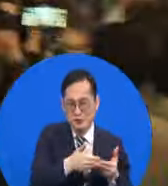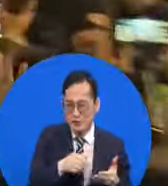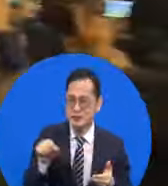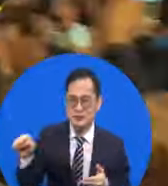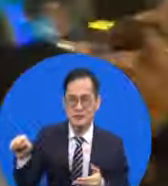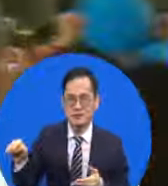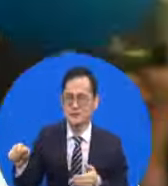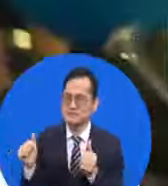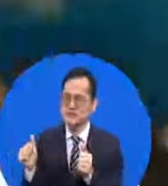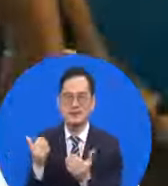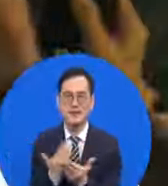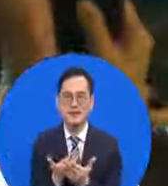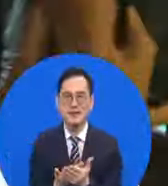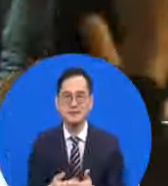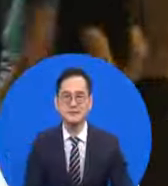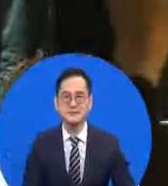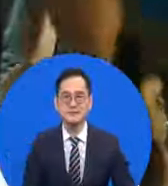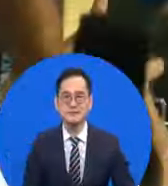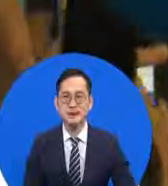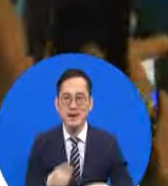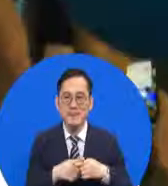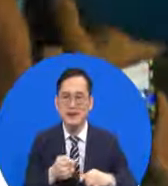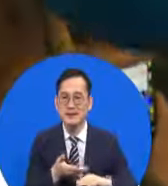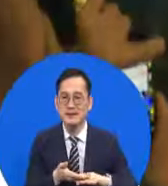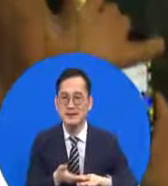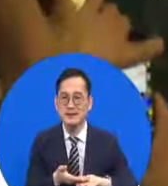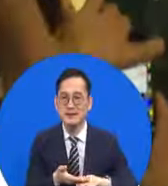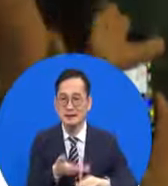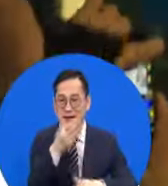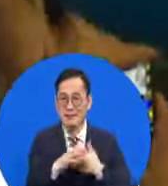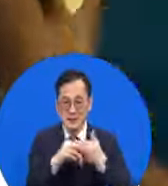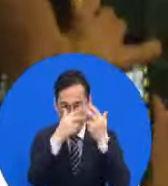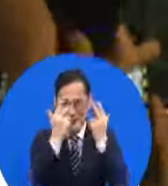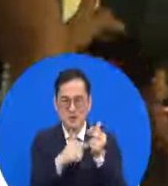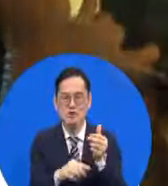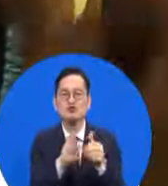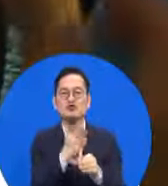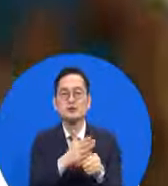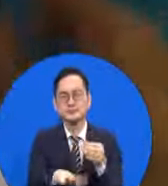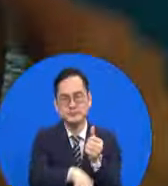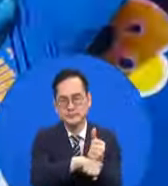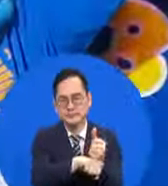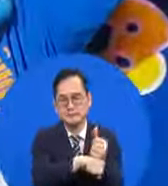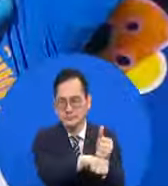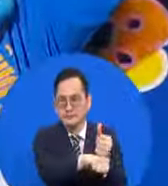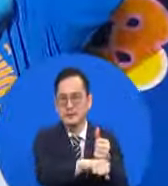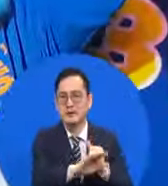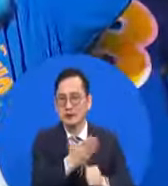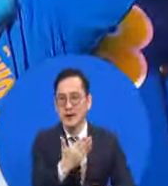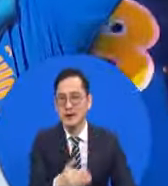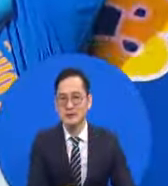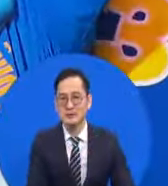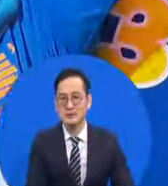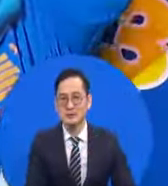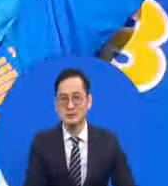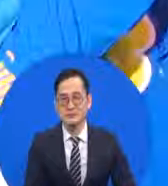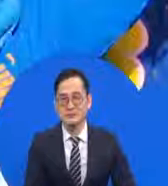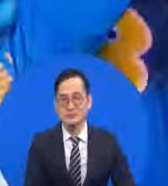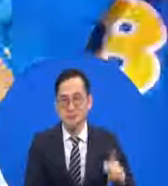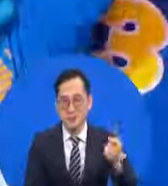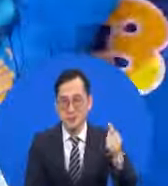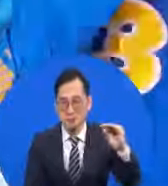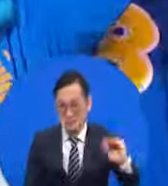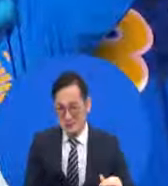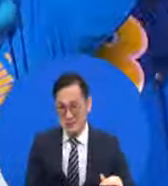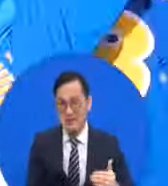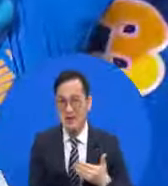목표했던 과반의석 확보 시 민주당은 급격하게 친명체제로 재편될 것으로 보이고요. 목표치에 많이 미달될 경우 다시금